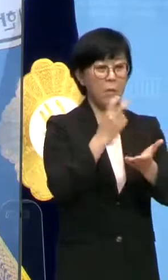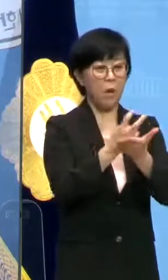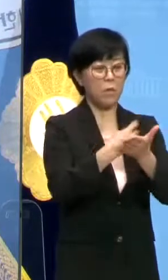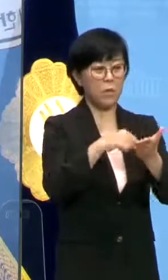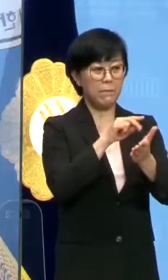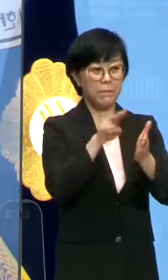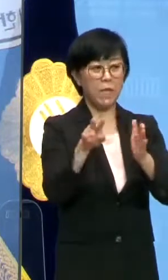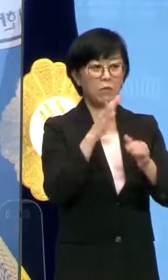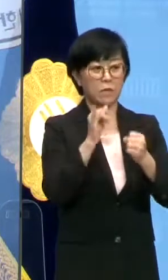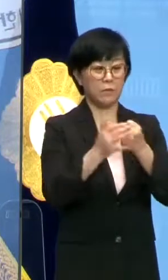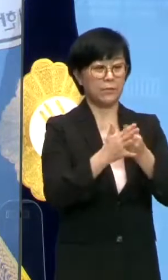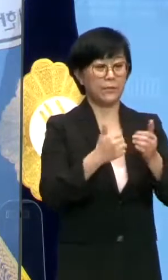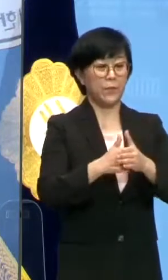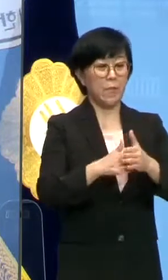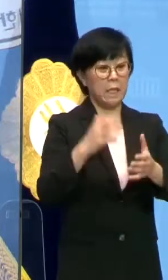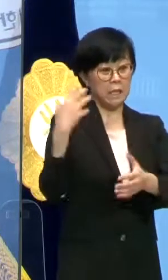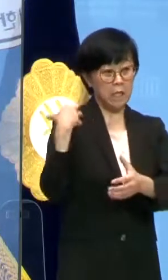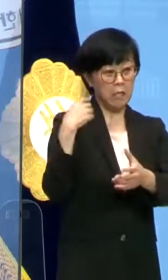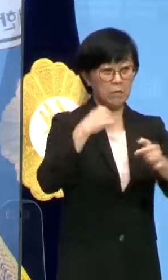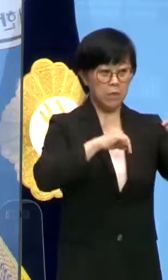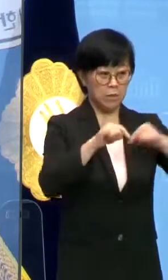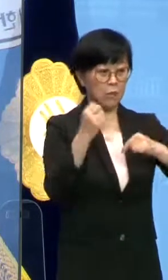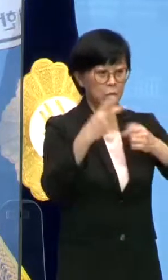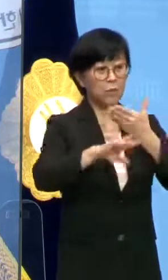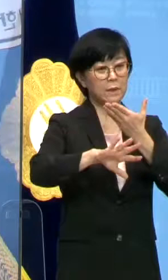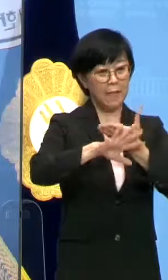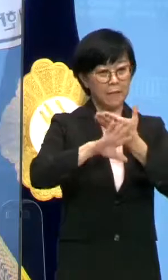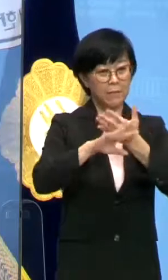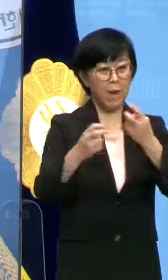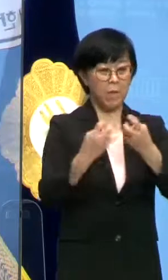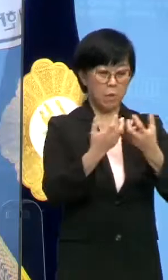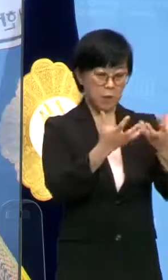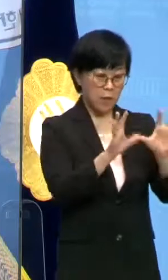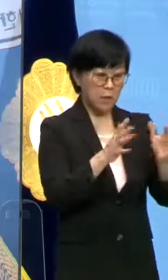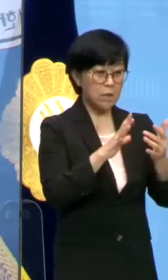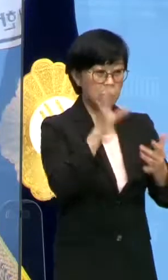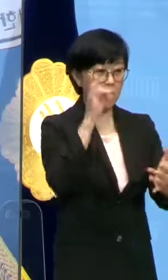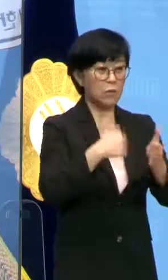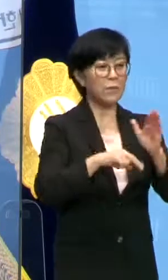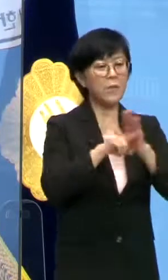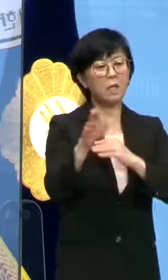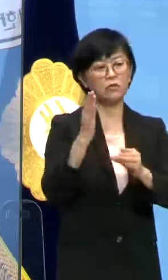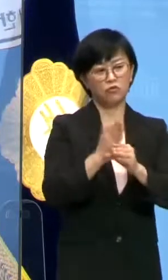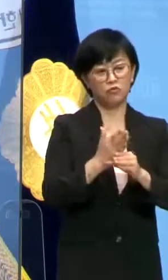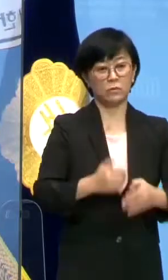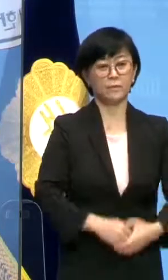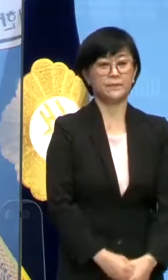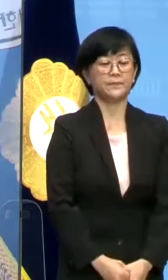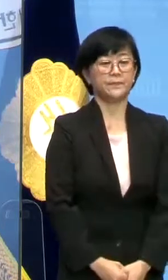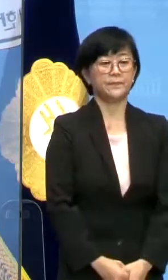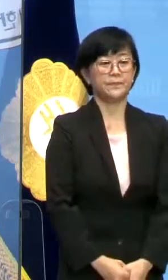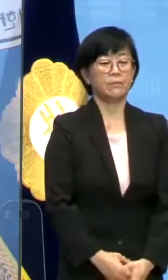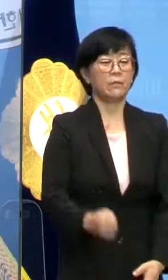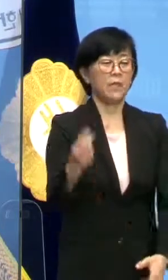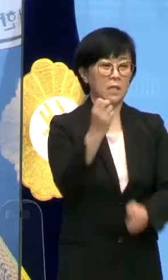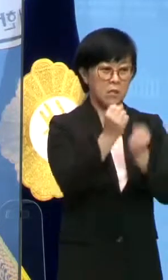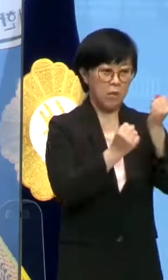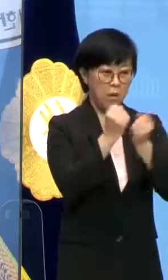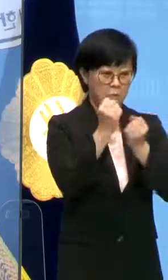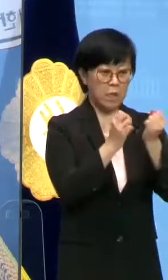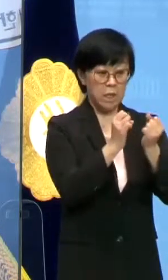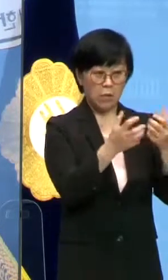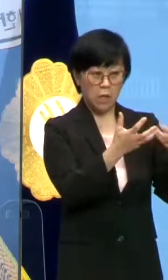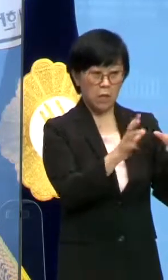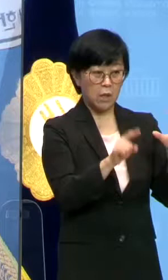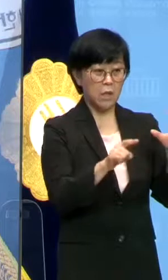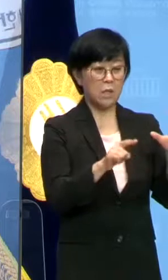상해 의 논의가 우선 이라며 책임 정치 또다른 표현인 당론 채택 또 만 패 피하고 있습니다 다시 말해 치 권